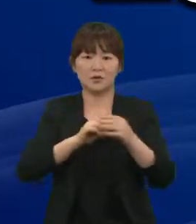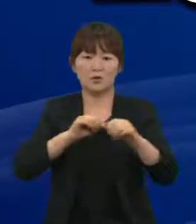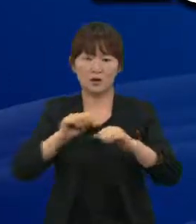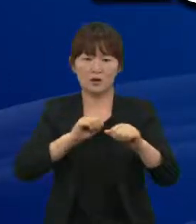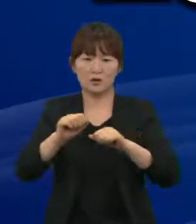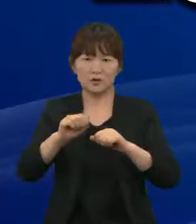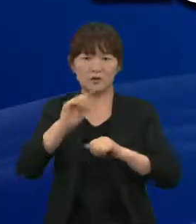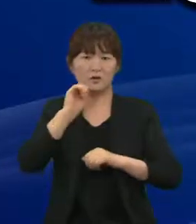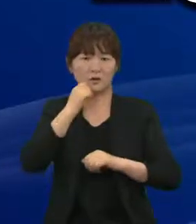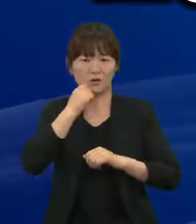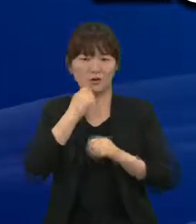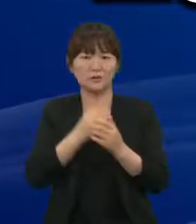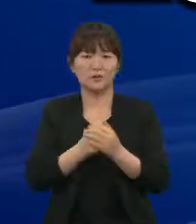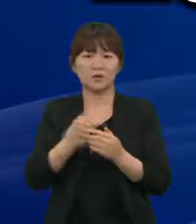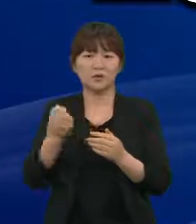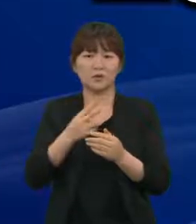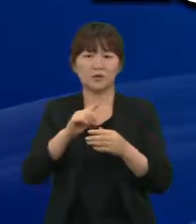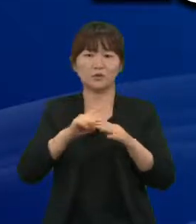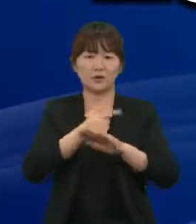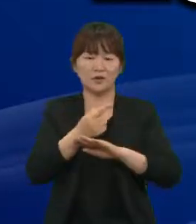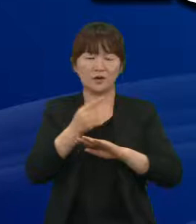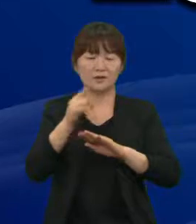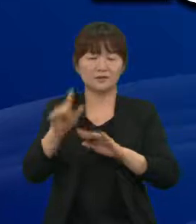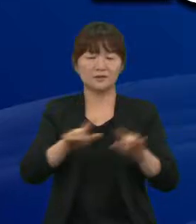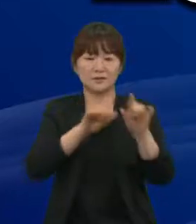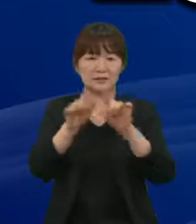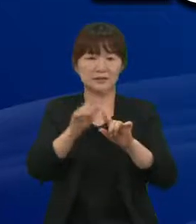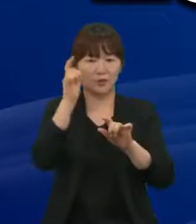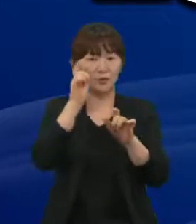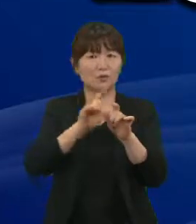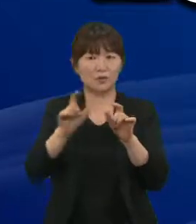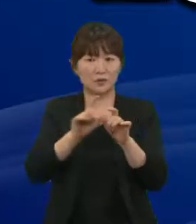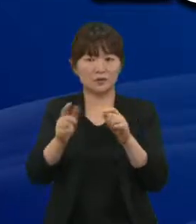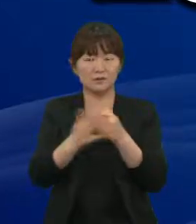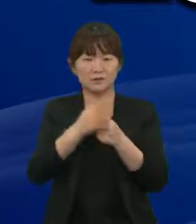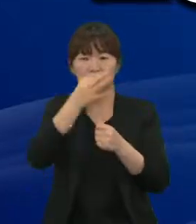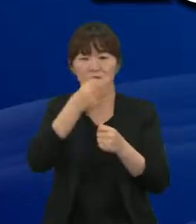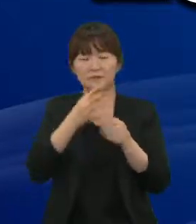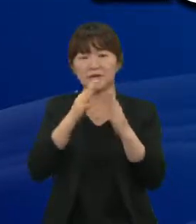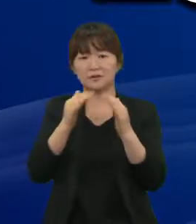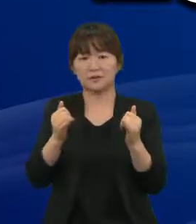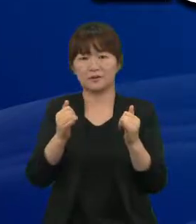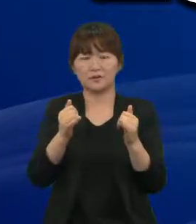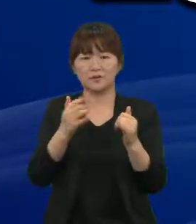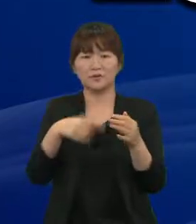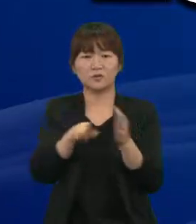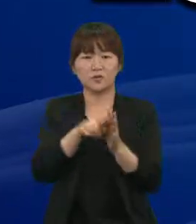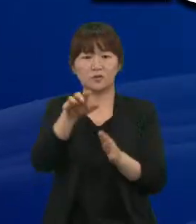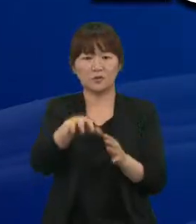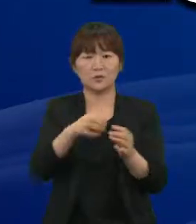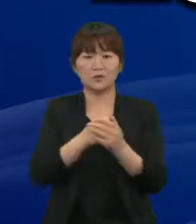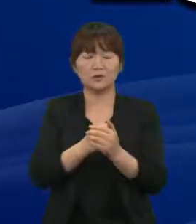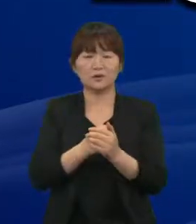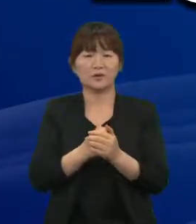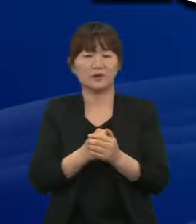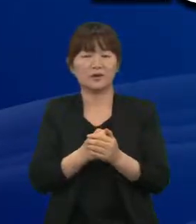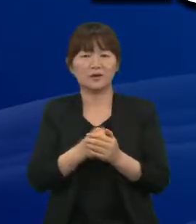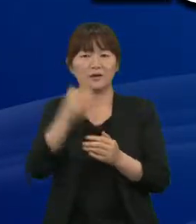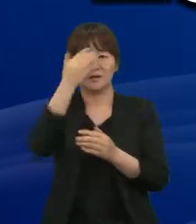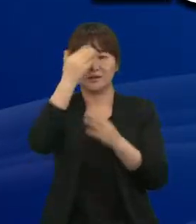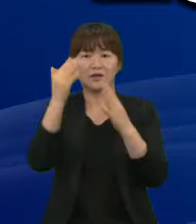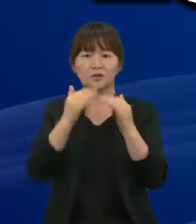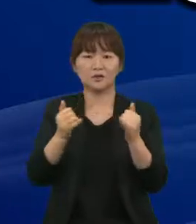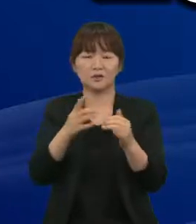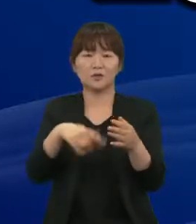활동에 있어 생각지 못한 난관, 그 밖에 삶의 고민으로 힘든 시간을 보내는 청년들을 위한 공간인데요.